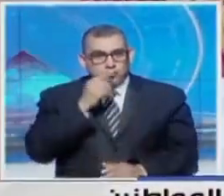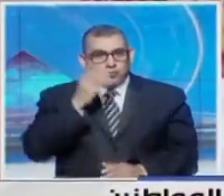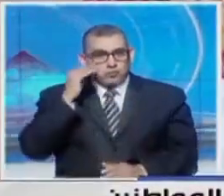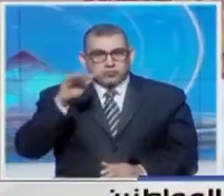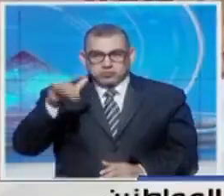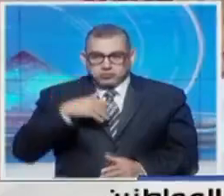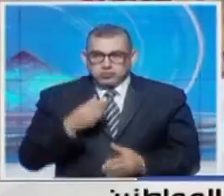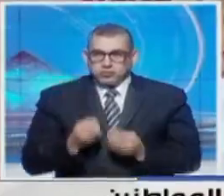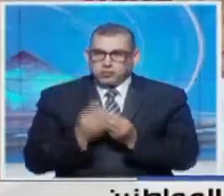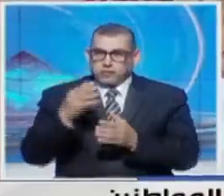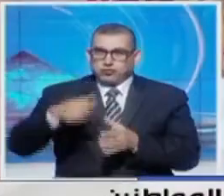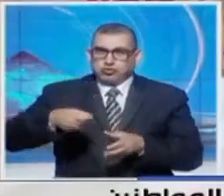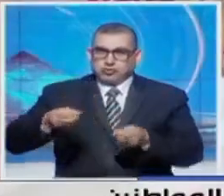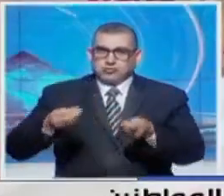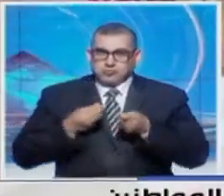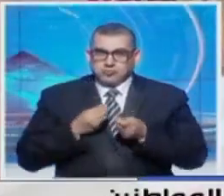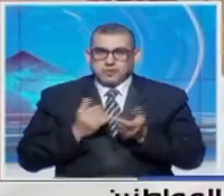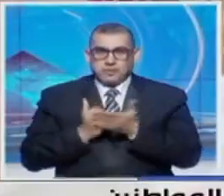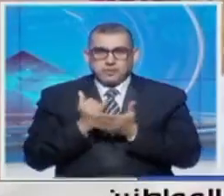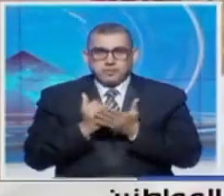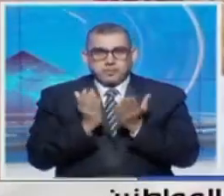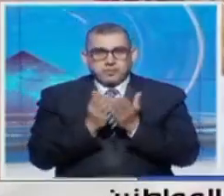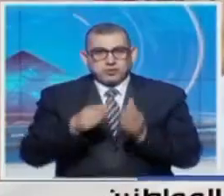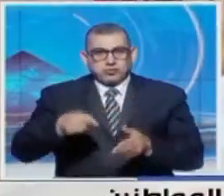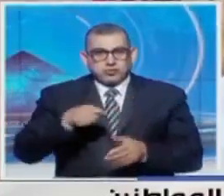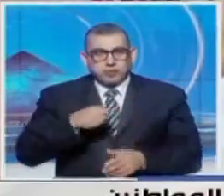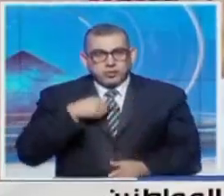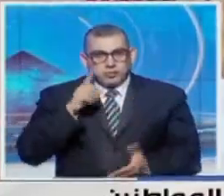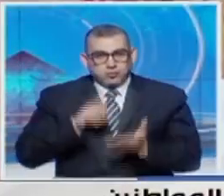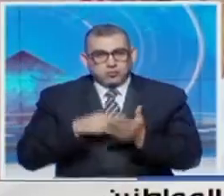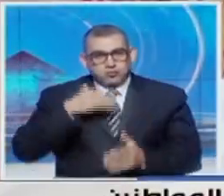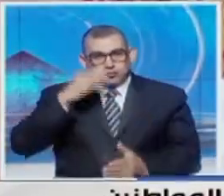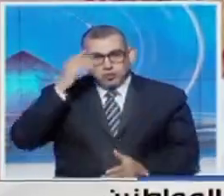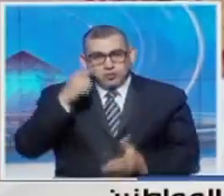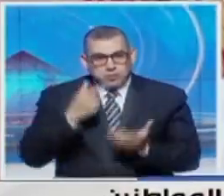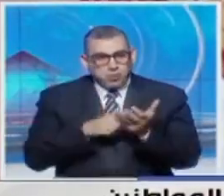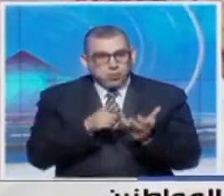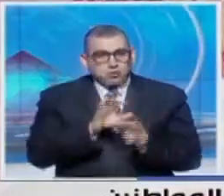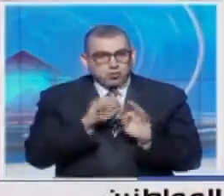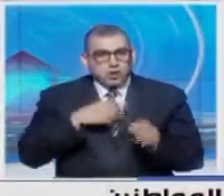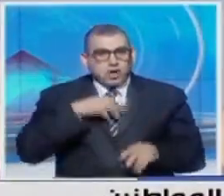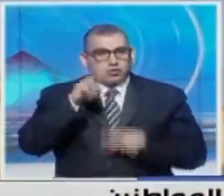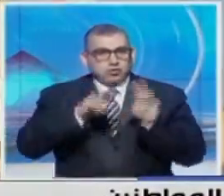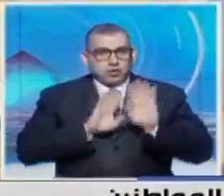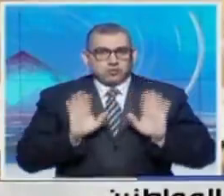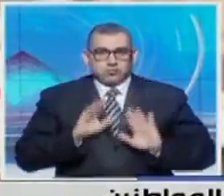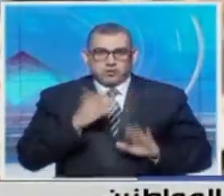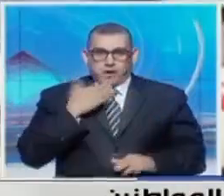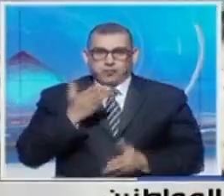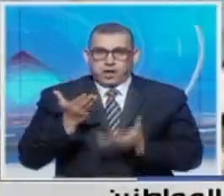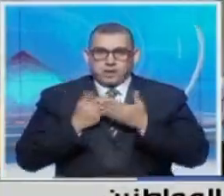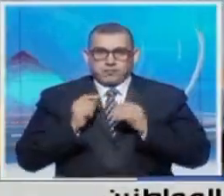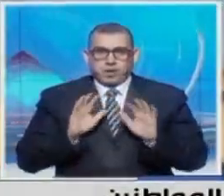علينا بشنط لاولادنا للمدارس، ما كناش لسه جبنا لهم واحنا بنشكره. وشرطه